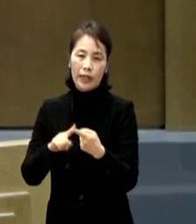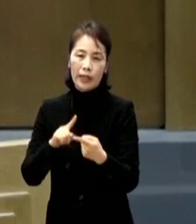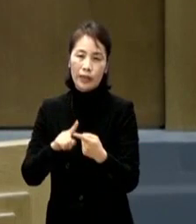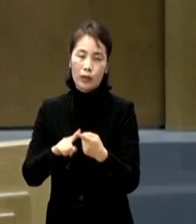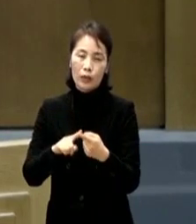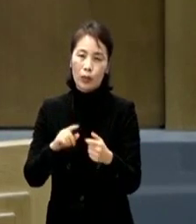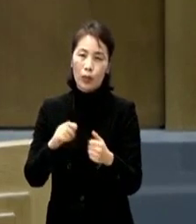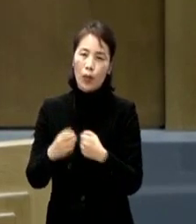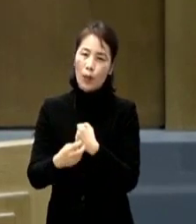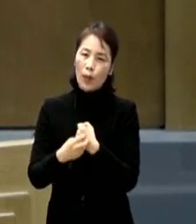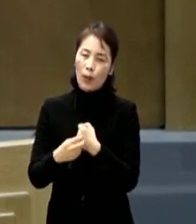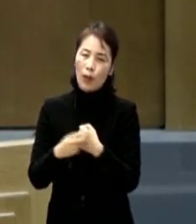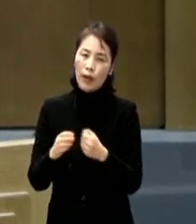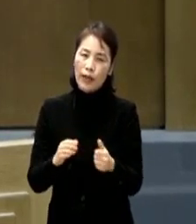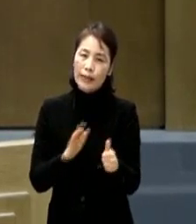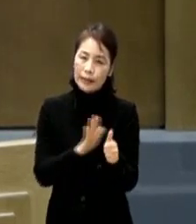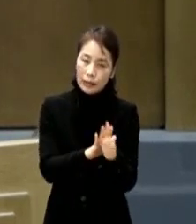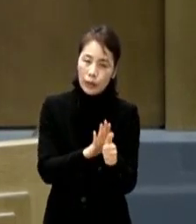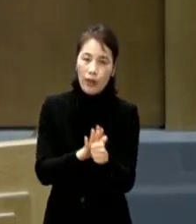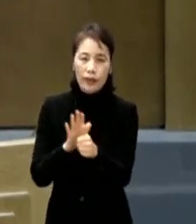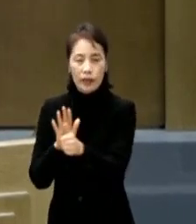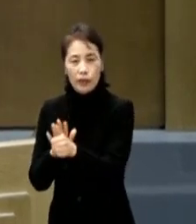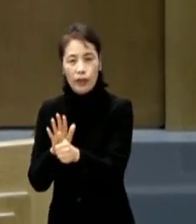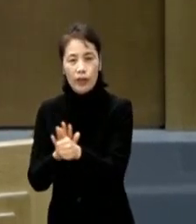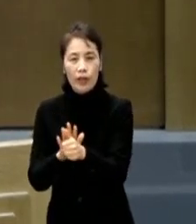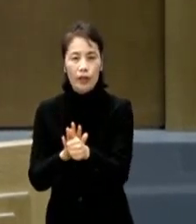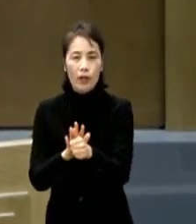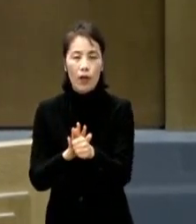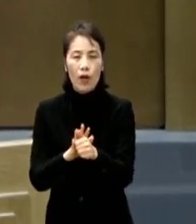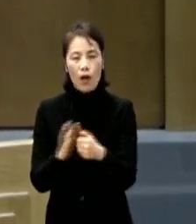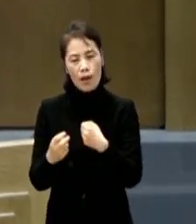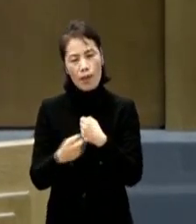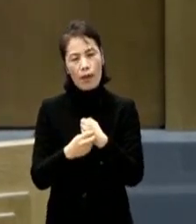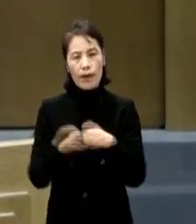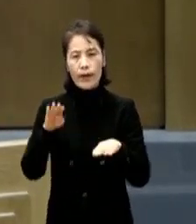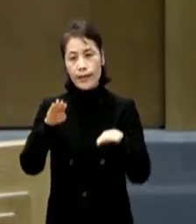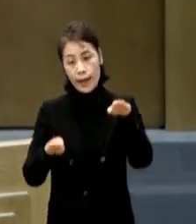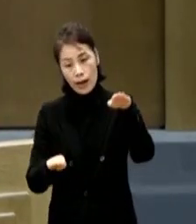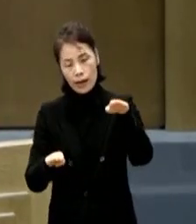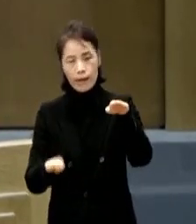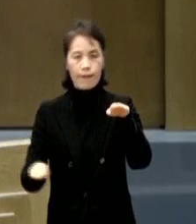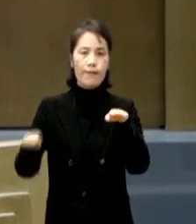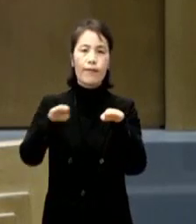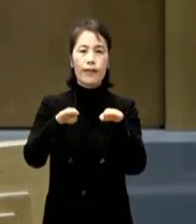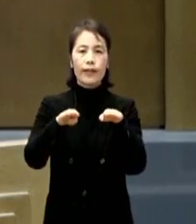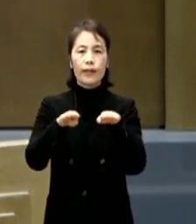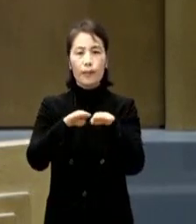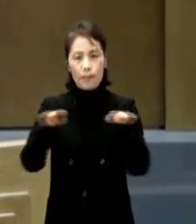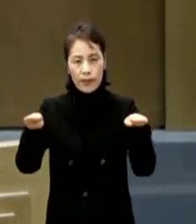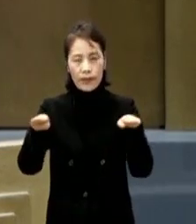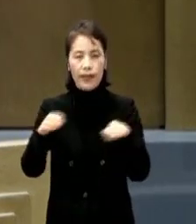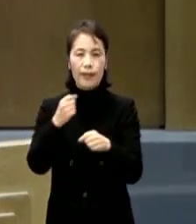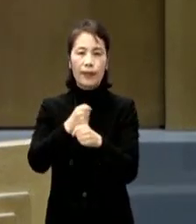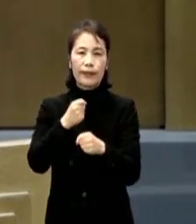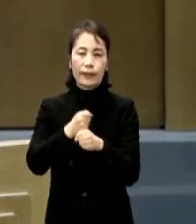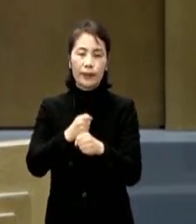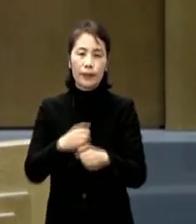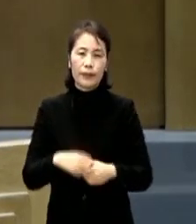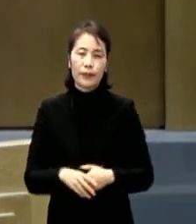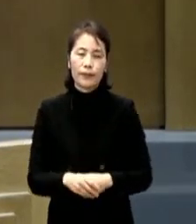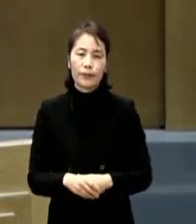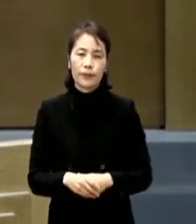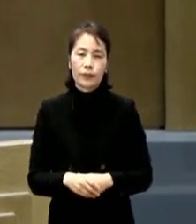도민의 건강격차, 의료격차를 해소하겠습니다. 셋째,